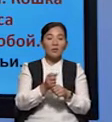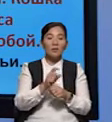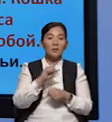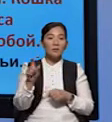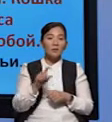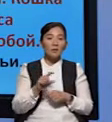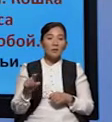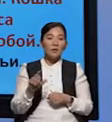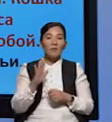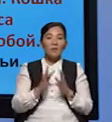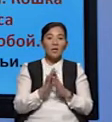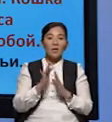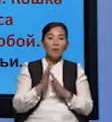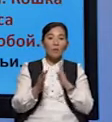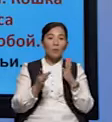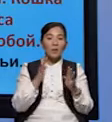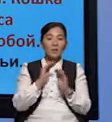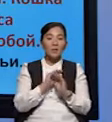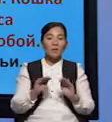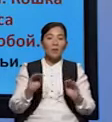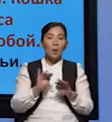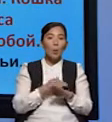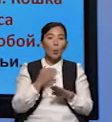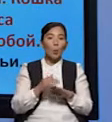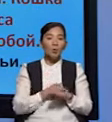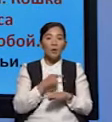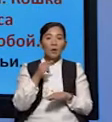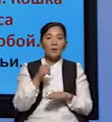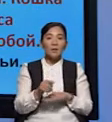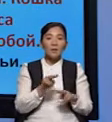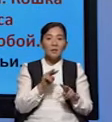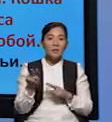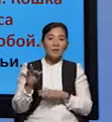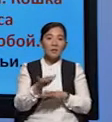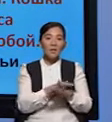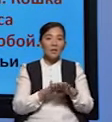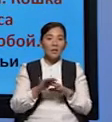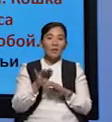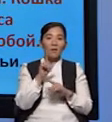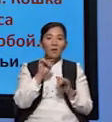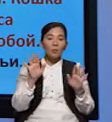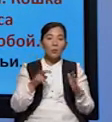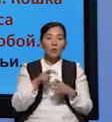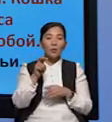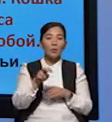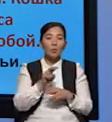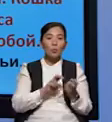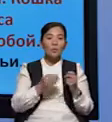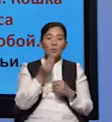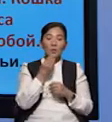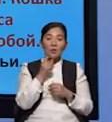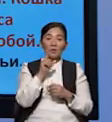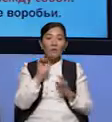сжатый текст. В траве парка затаилась кошка. Она следит за стайкой воробьев, прыгающих в поисках